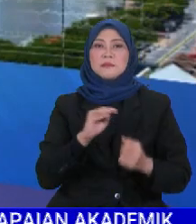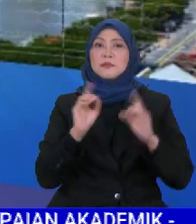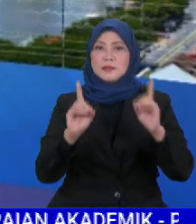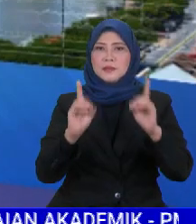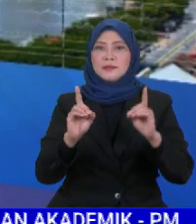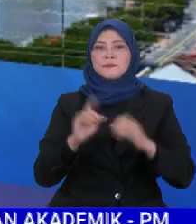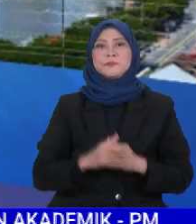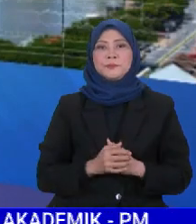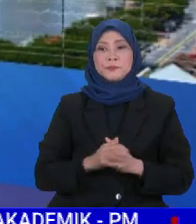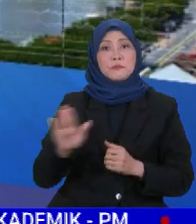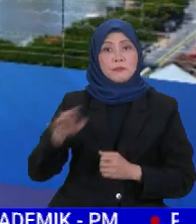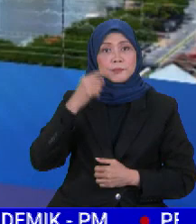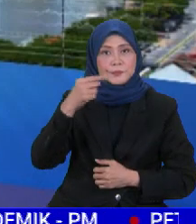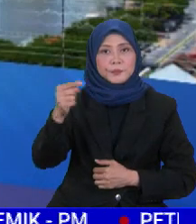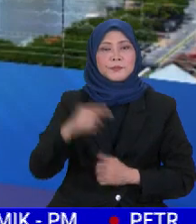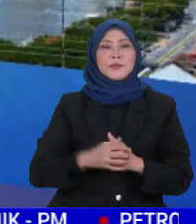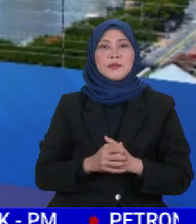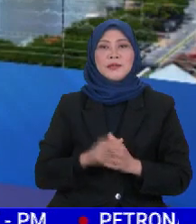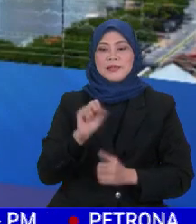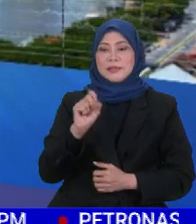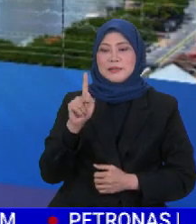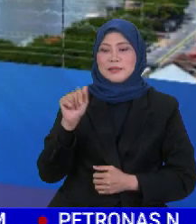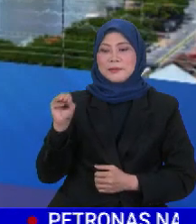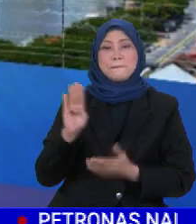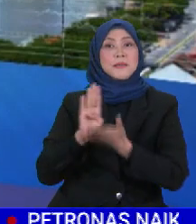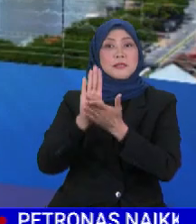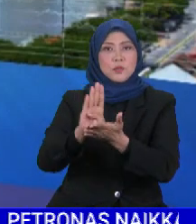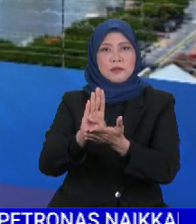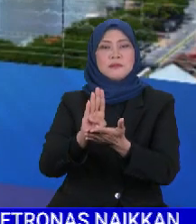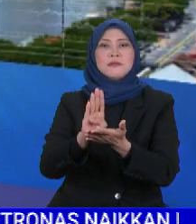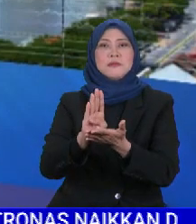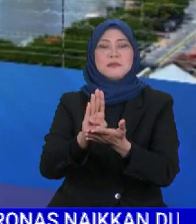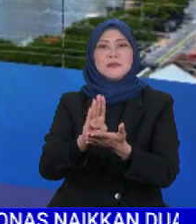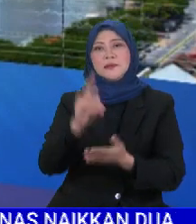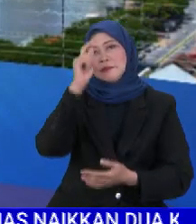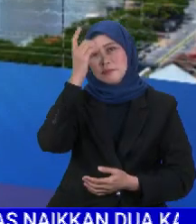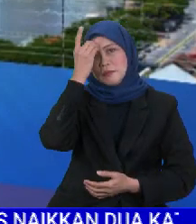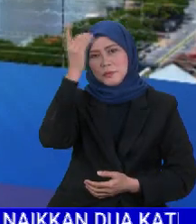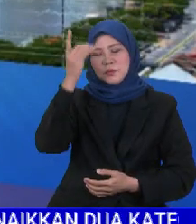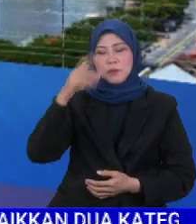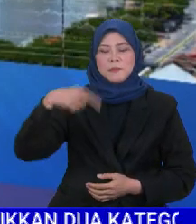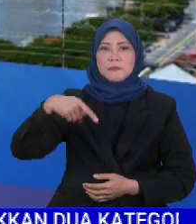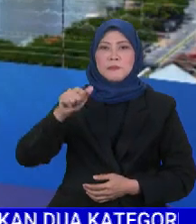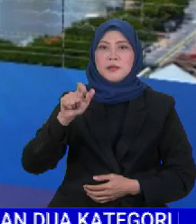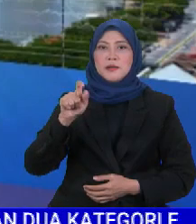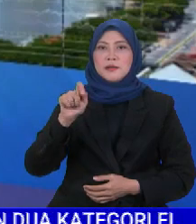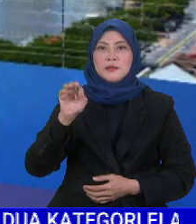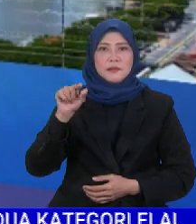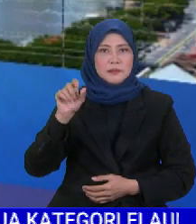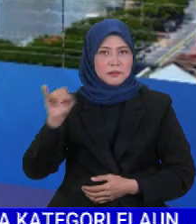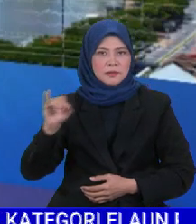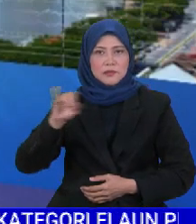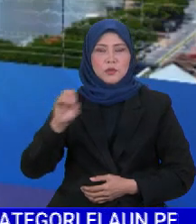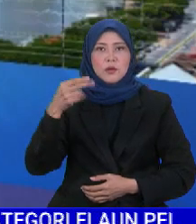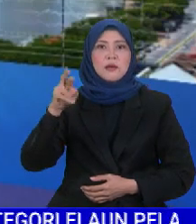Dr. Anwar Rapai berkata, kuota skim biasiswa yang diumumkan Premier Sarawak Dato' Patinggi Tan Sri Abang Johari Tun Openg tahun lalu,